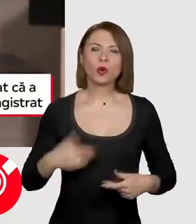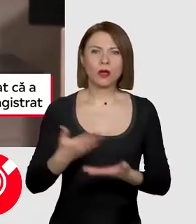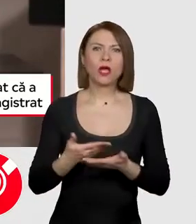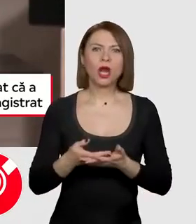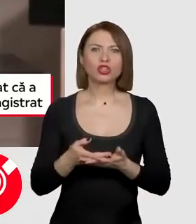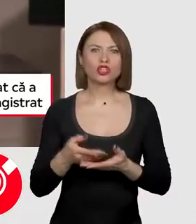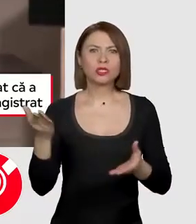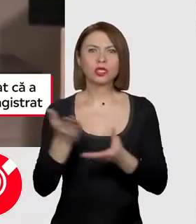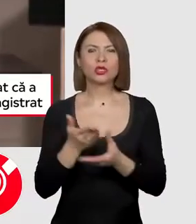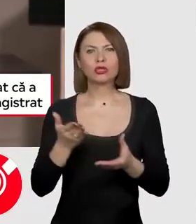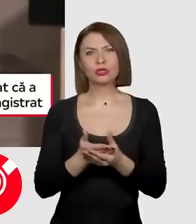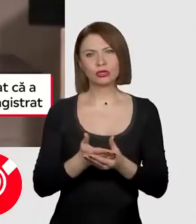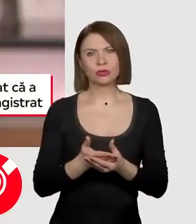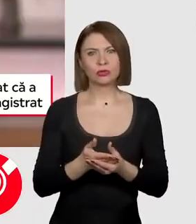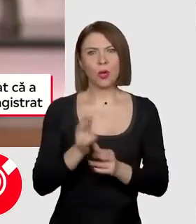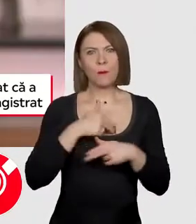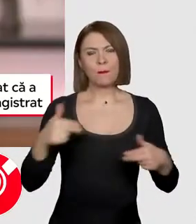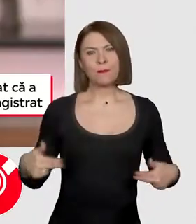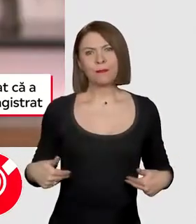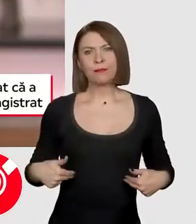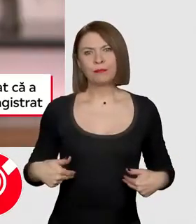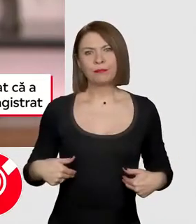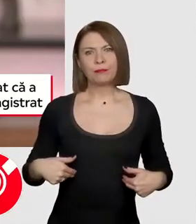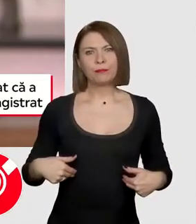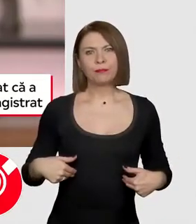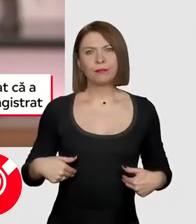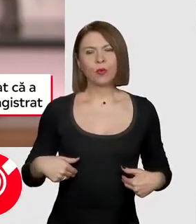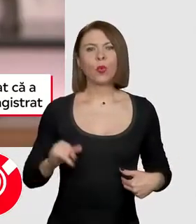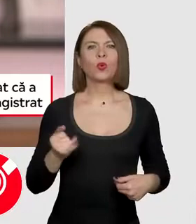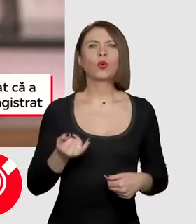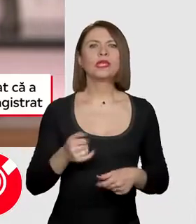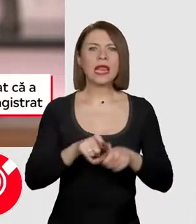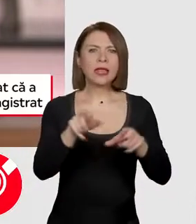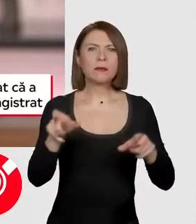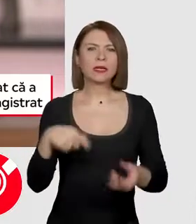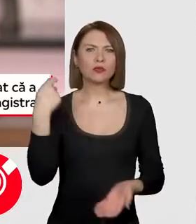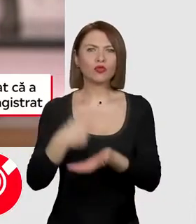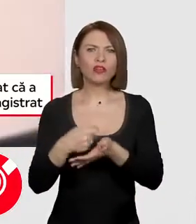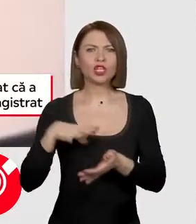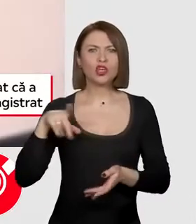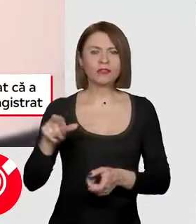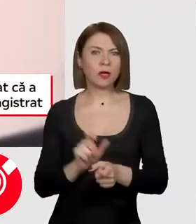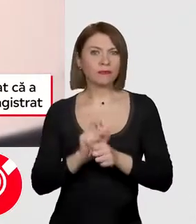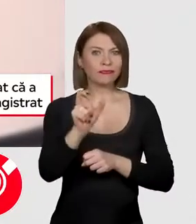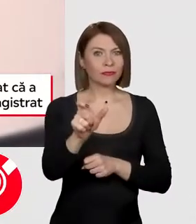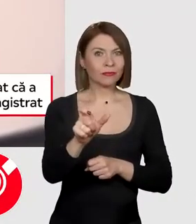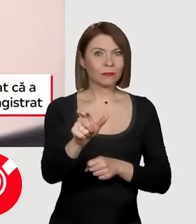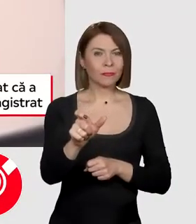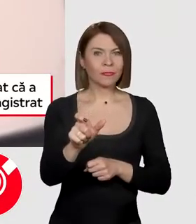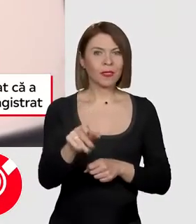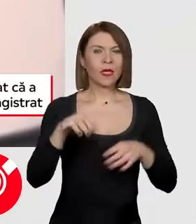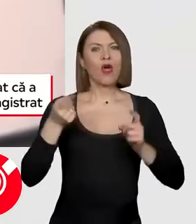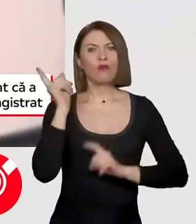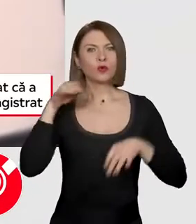acest caz, procurorii din parchetul financiar francez, l-au acuzat pe